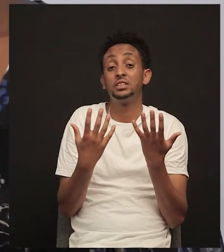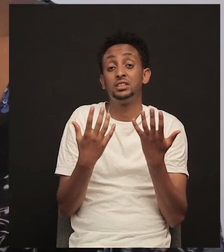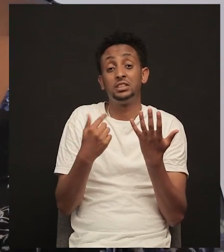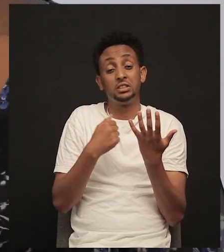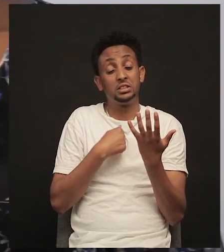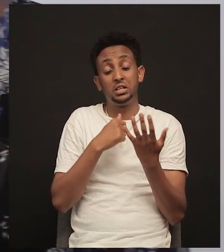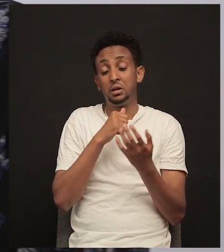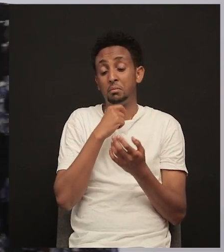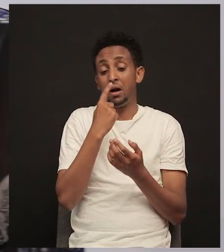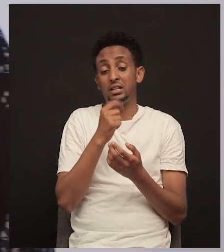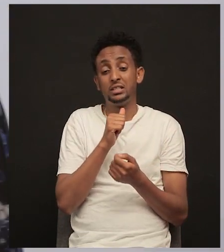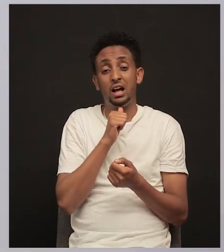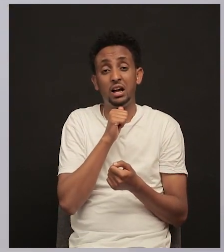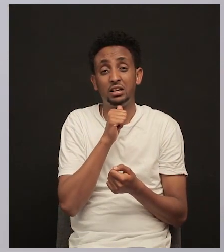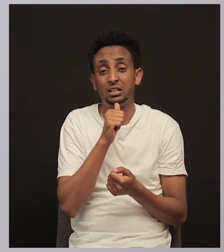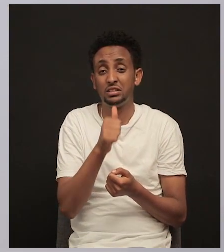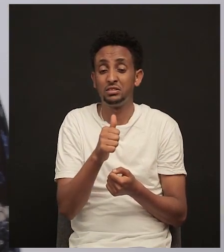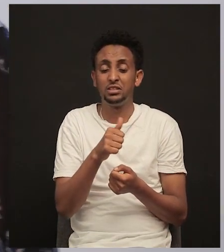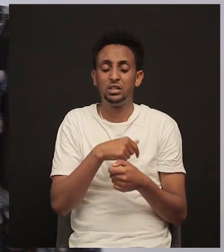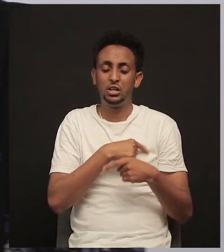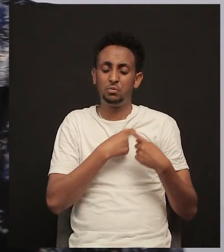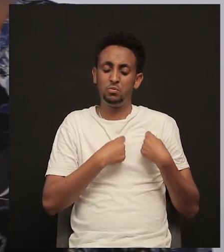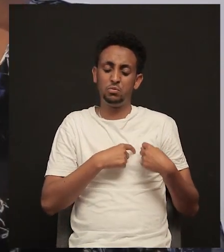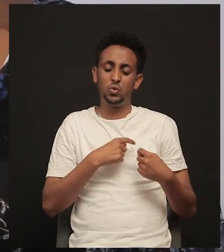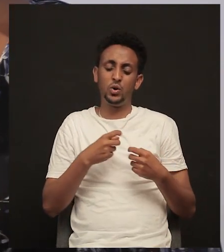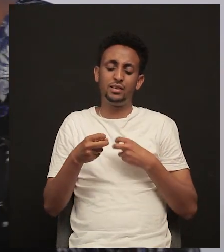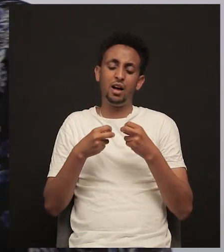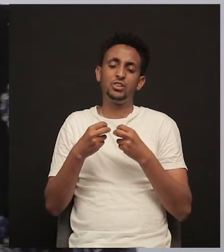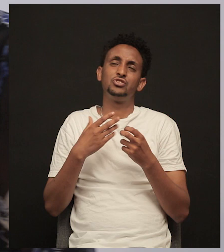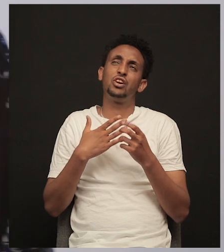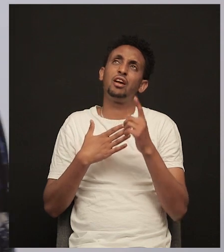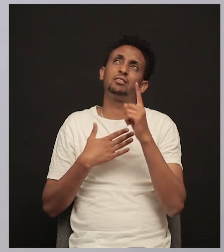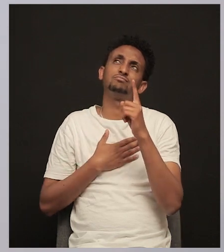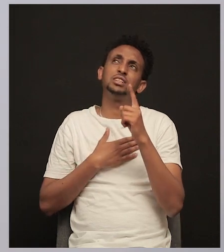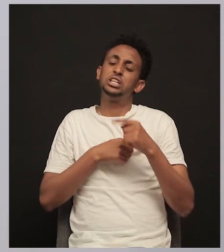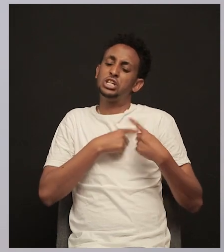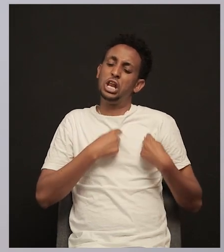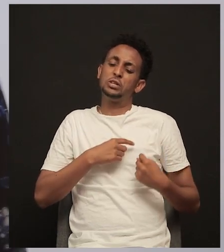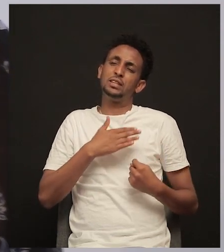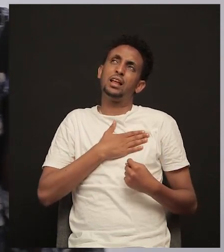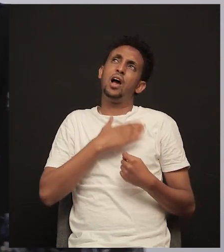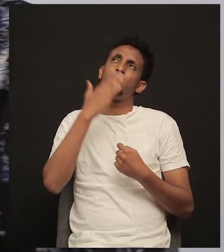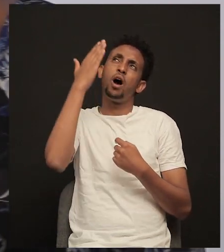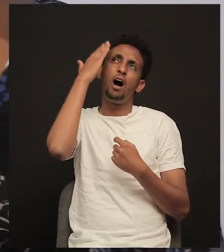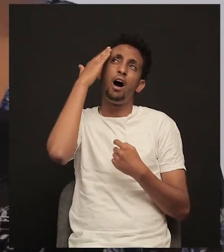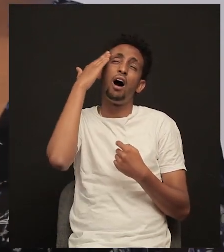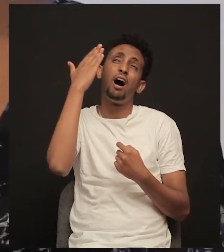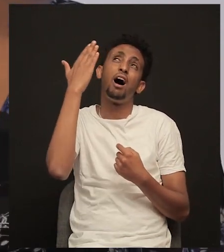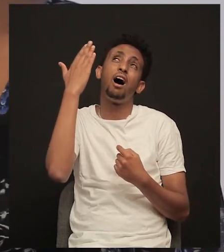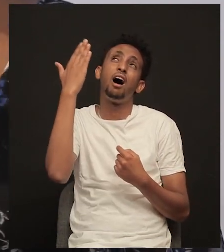በስቷል እኔም ባልናገር የልብ ወዳጄ